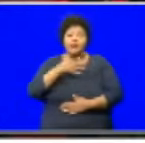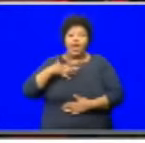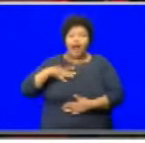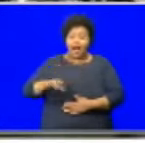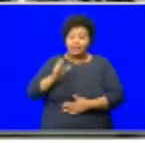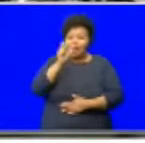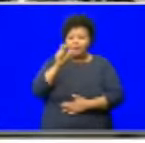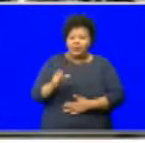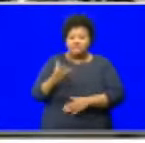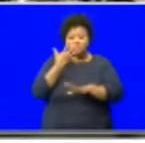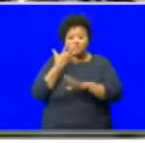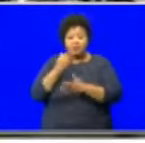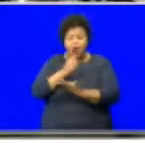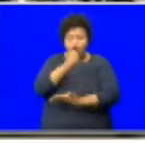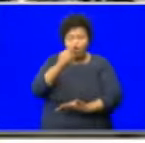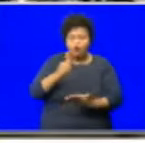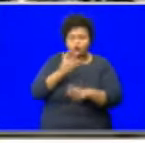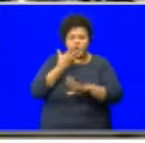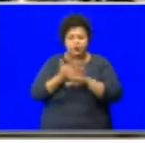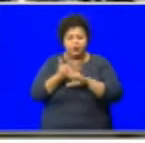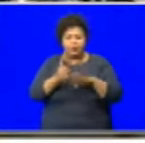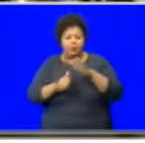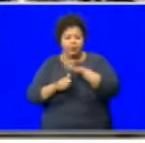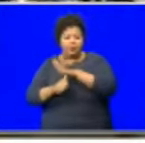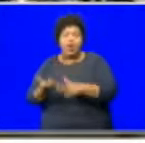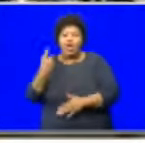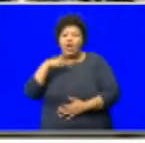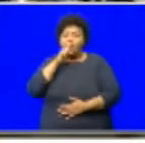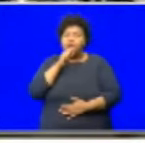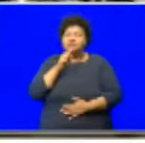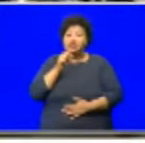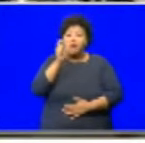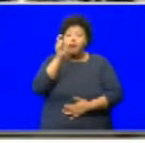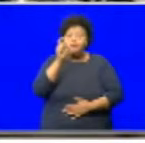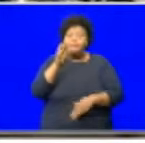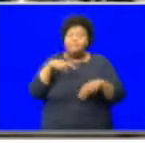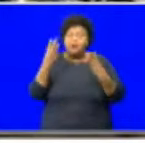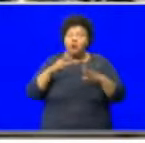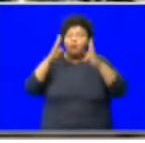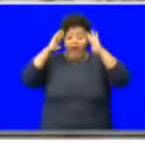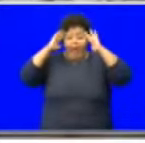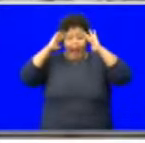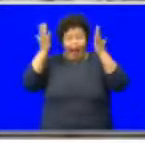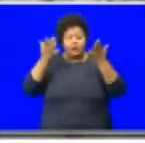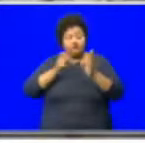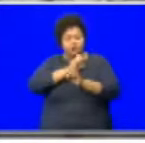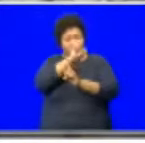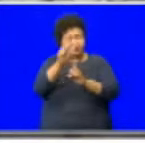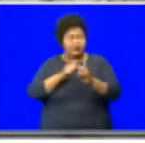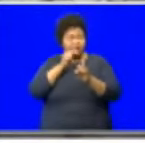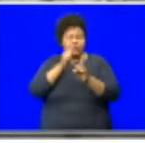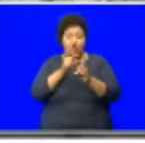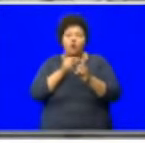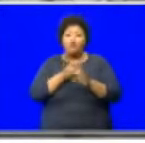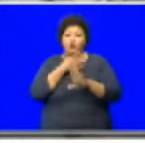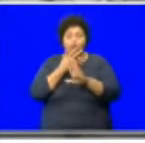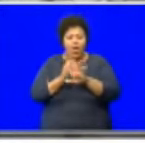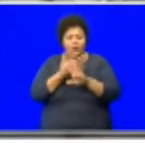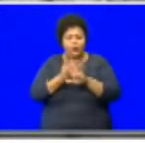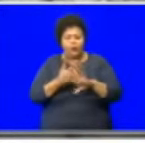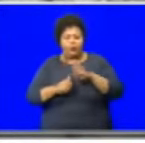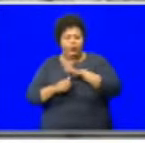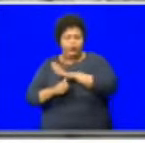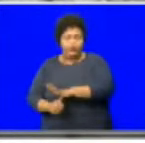lo hlukubetekako emimangweni kodwa sive singaconzi ukuthi uyahlukubeteka loyo muntu. Umuva angaveta nje